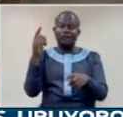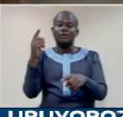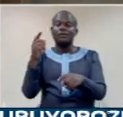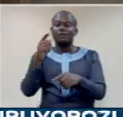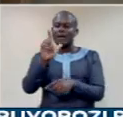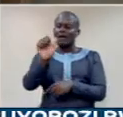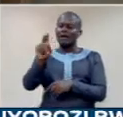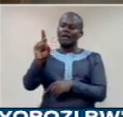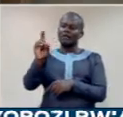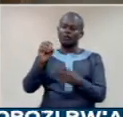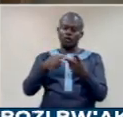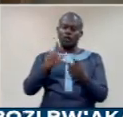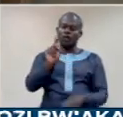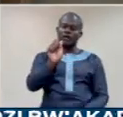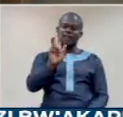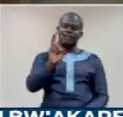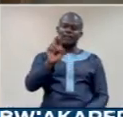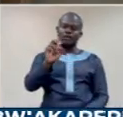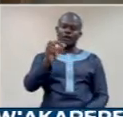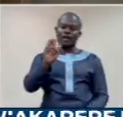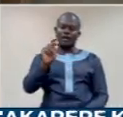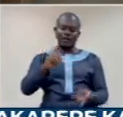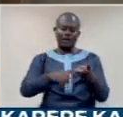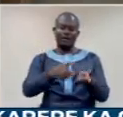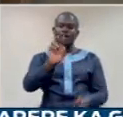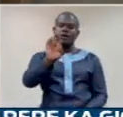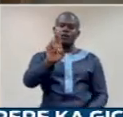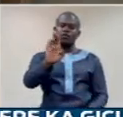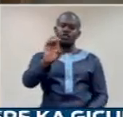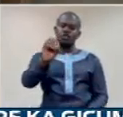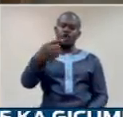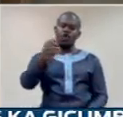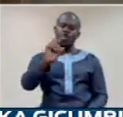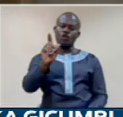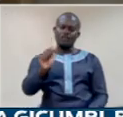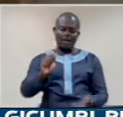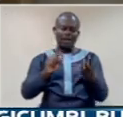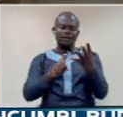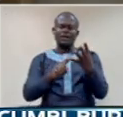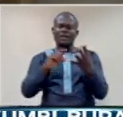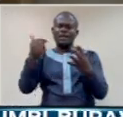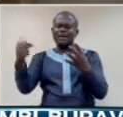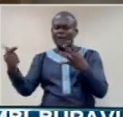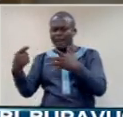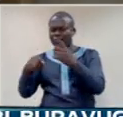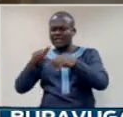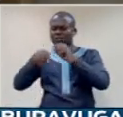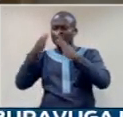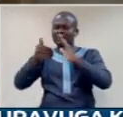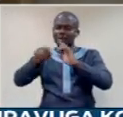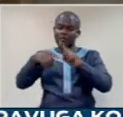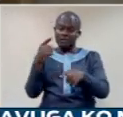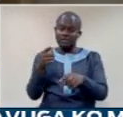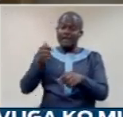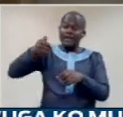barando bakava Rwanda barucogoza nibwo bishwe ndetse uretse n'abanyapolitike na